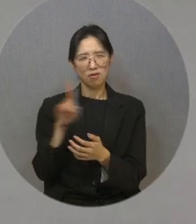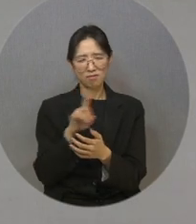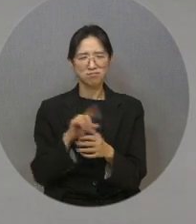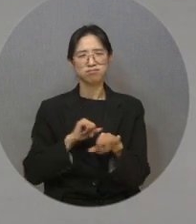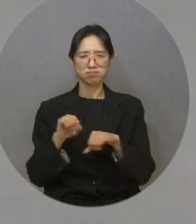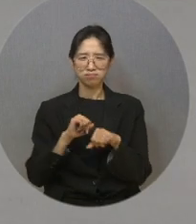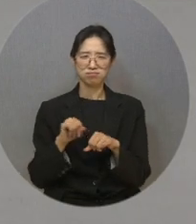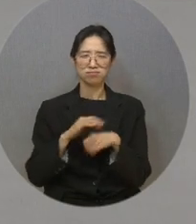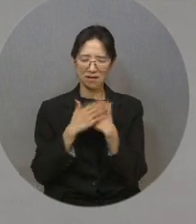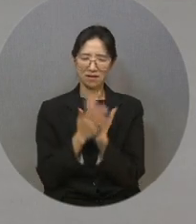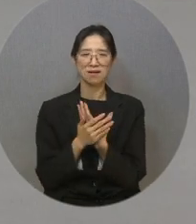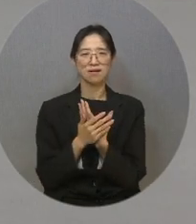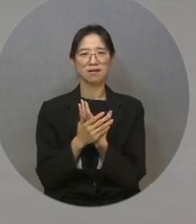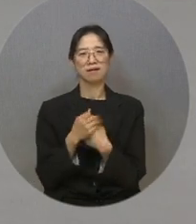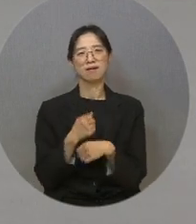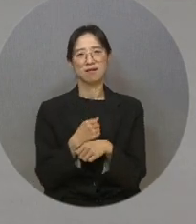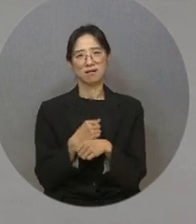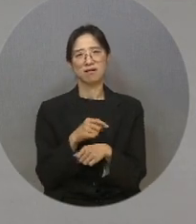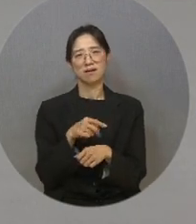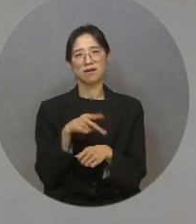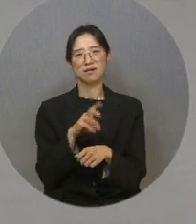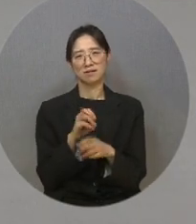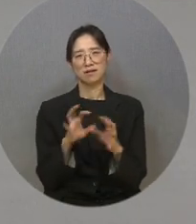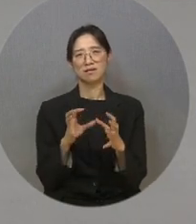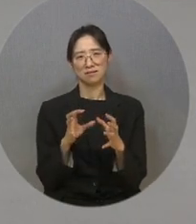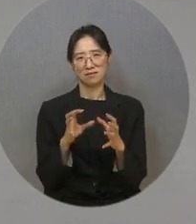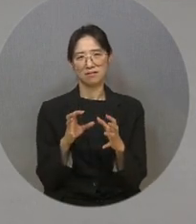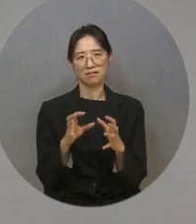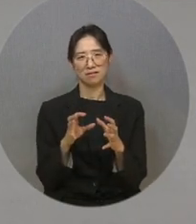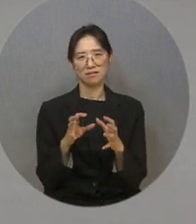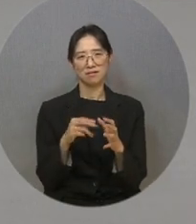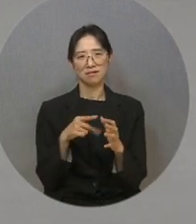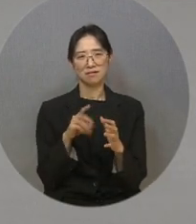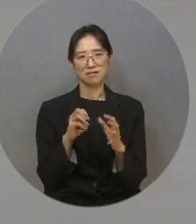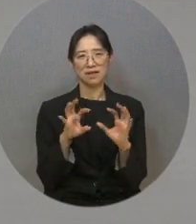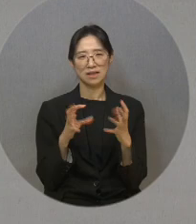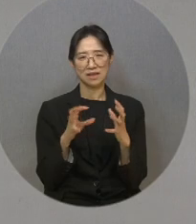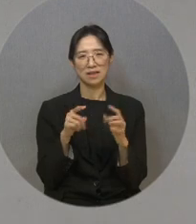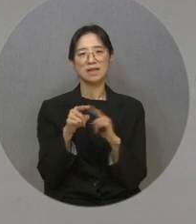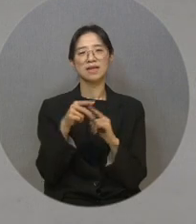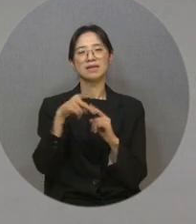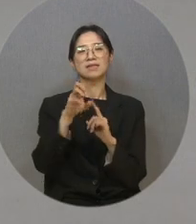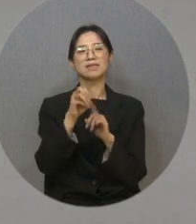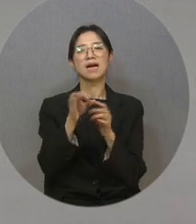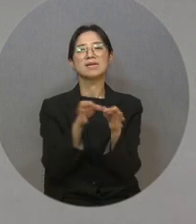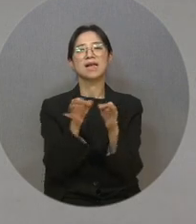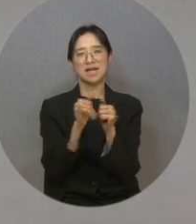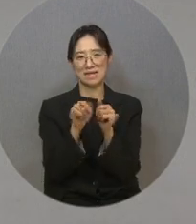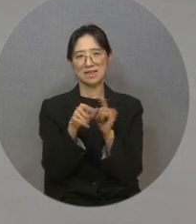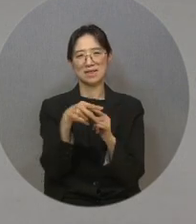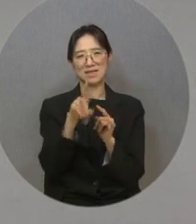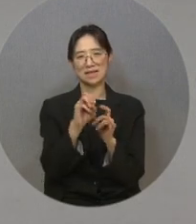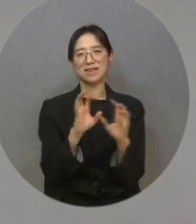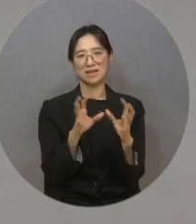짓도 다 하죠. 육체적으로. 그게 상나라입니다. 그래서 상나라 상자를 쓰는 거예요. 상인이.